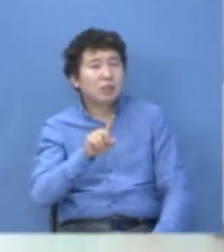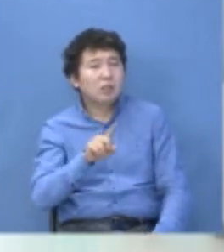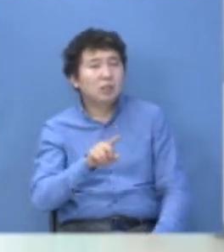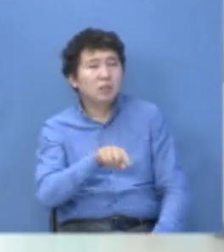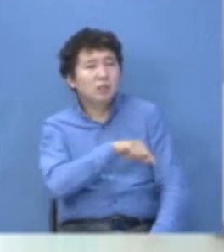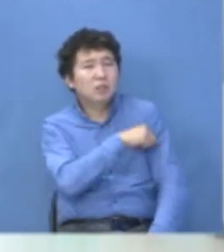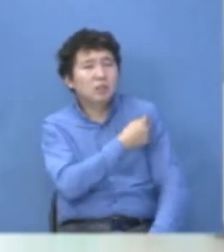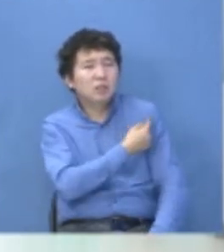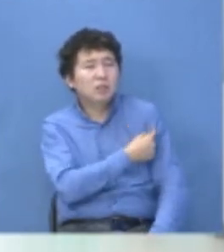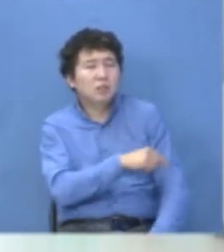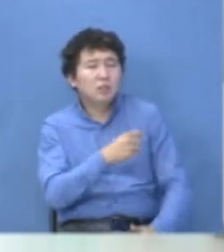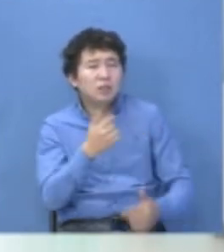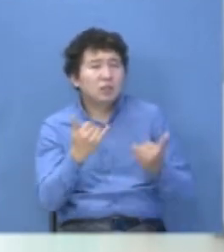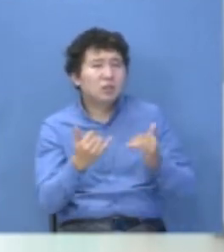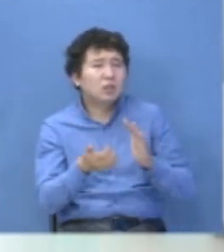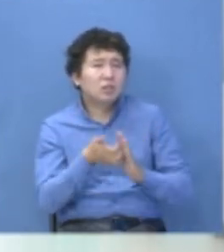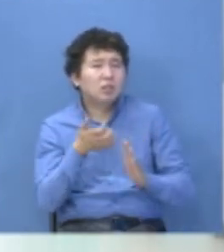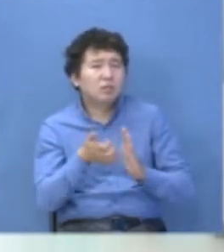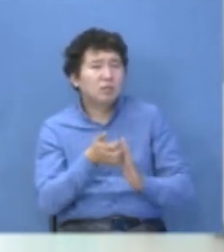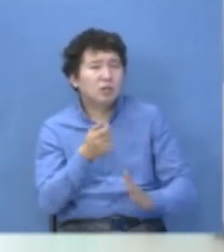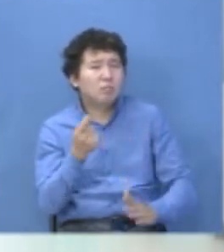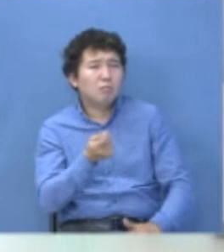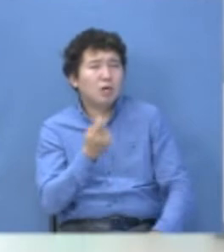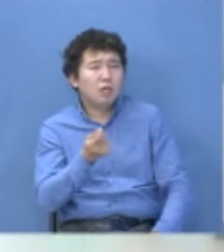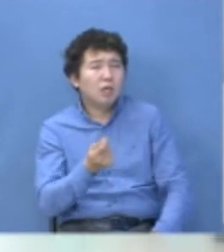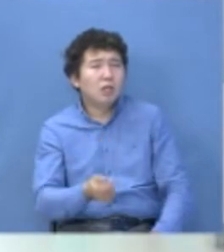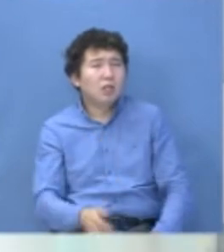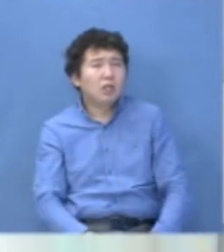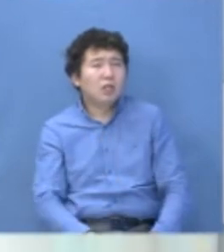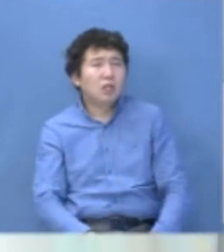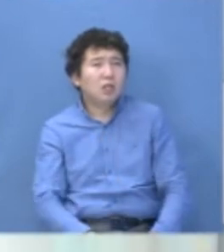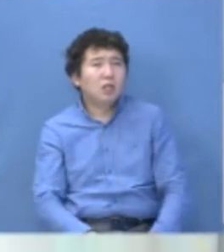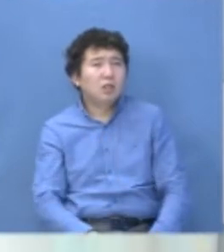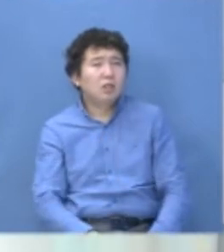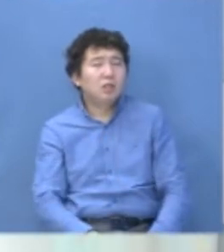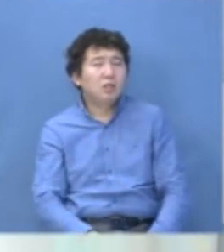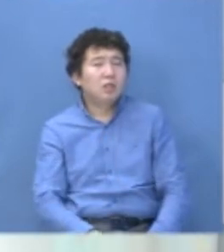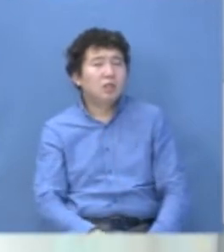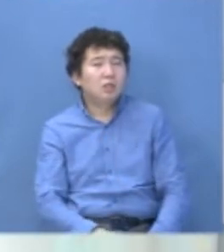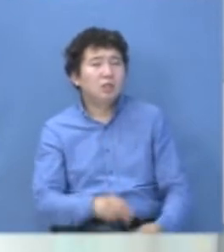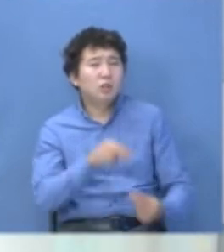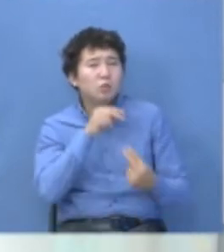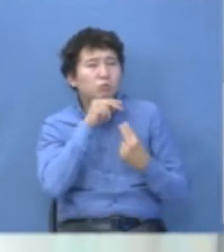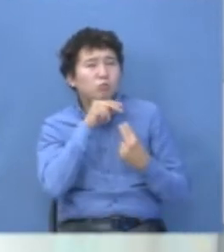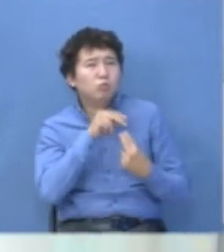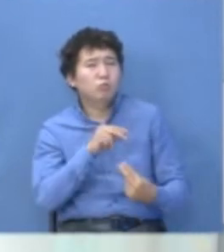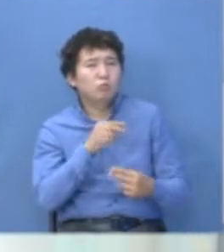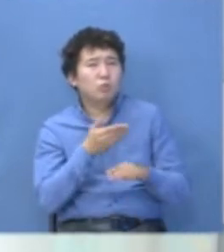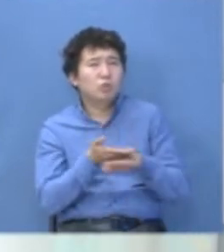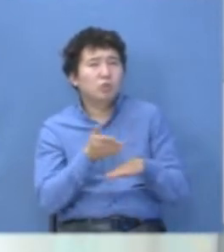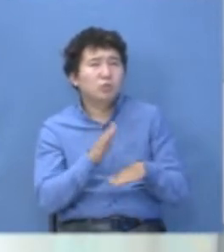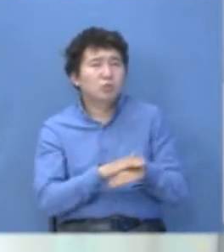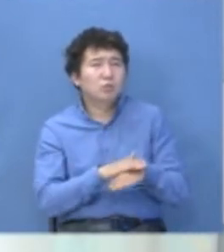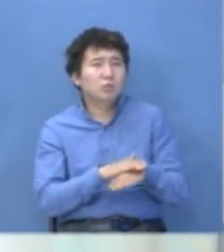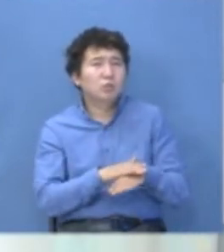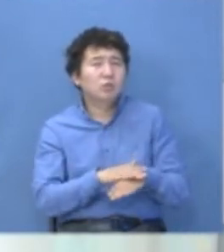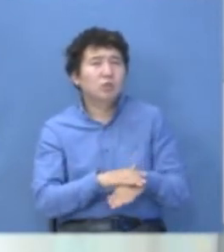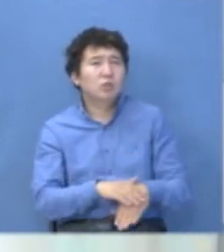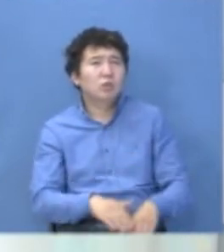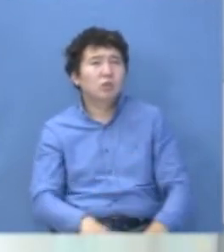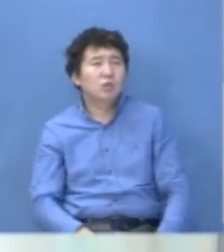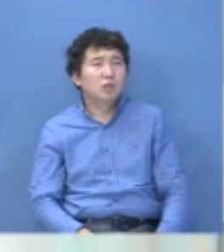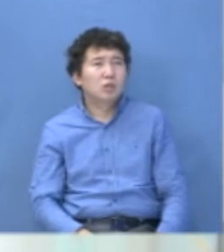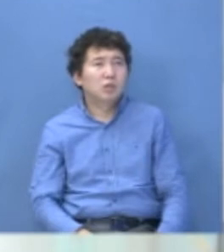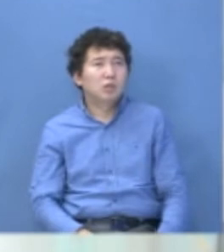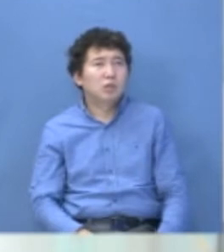медработника вообще. И он связан, во-первых, был с трудом тяжелым, во-первых, а во-вторых, конечно, с финансовой подоплекой,